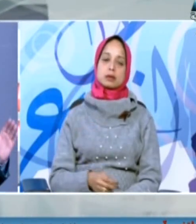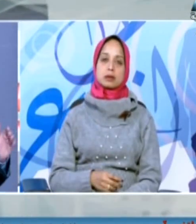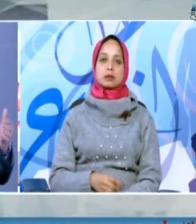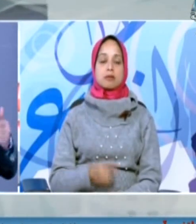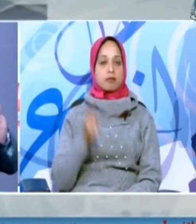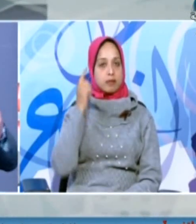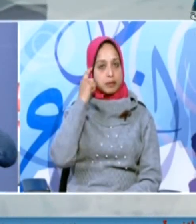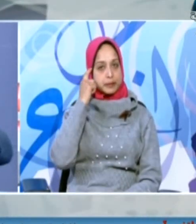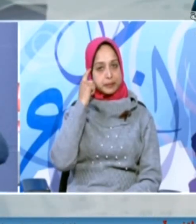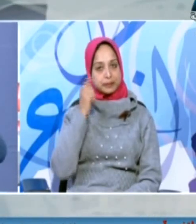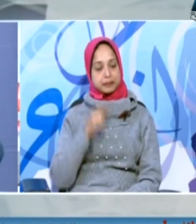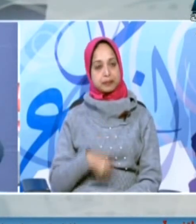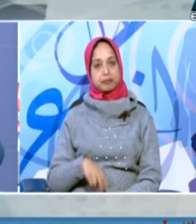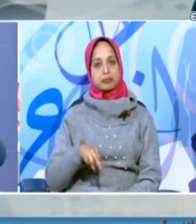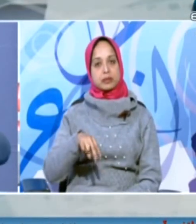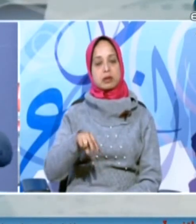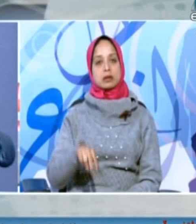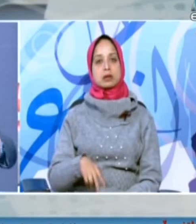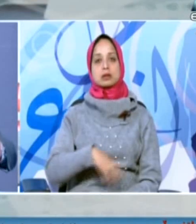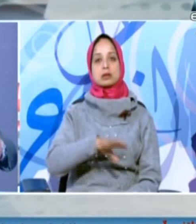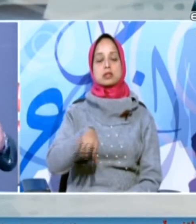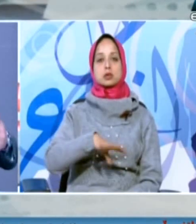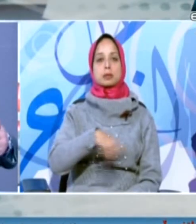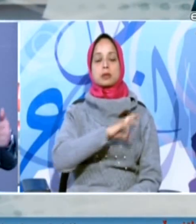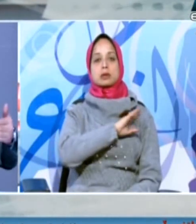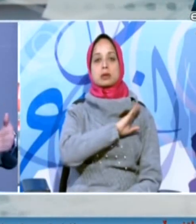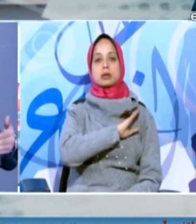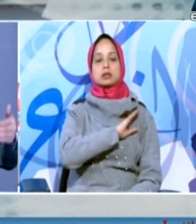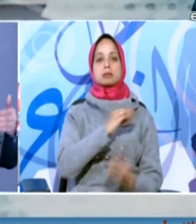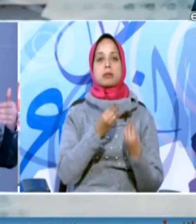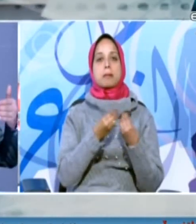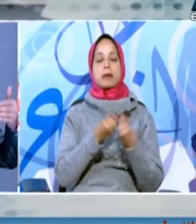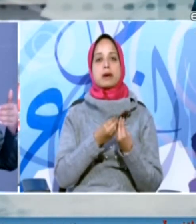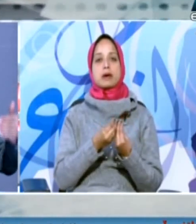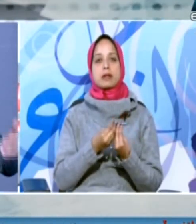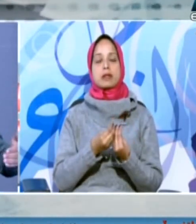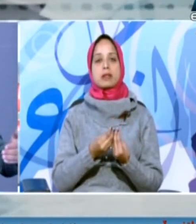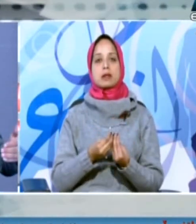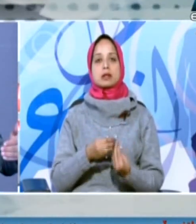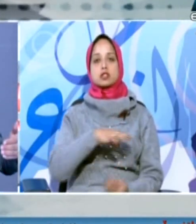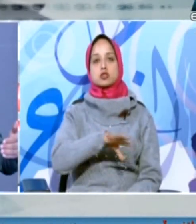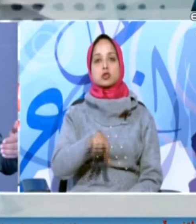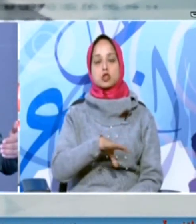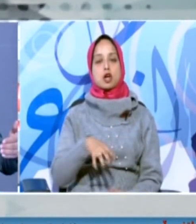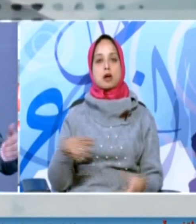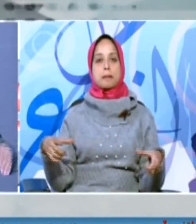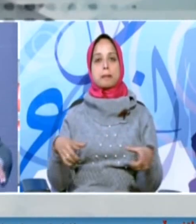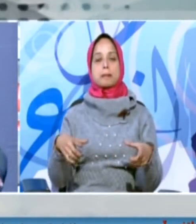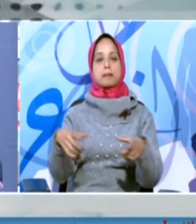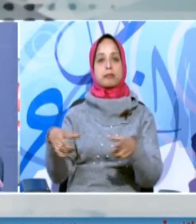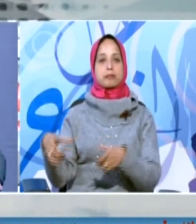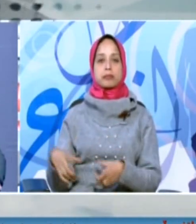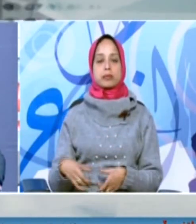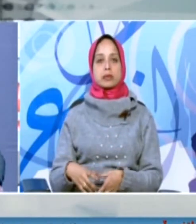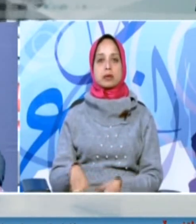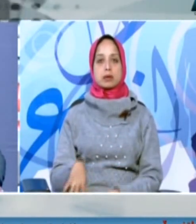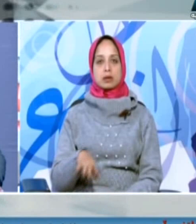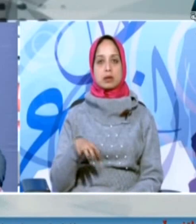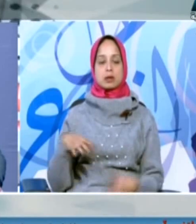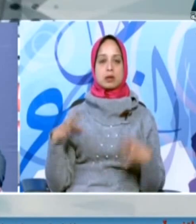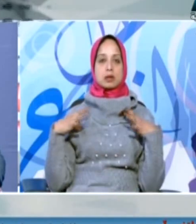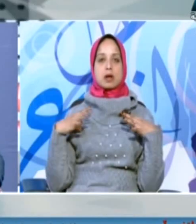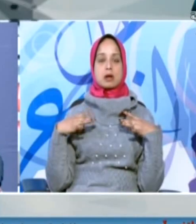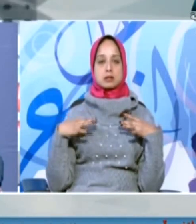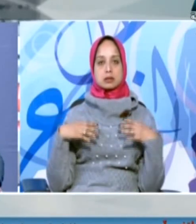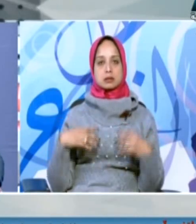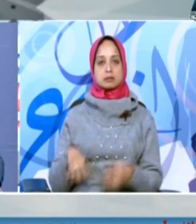تمام، حركة الجيش والشعب فبراير 81 أمام التجمهر الشعبي، اضطر الخديوي